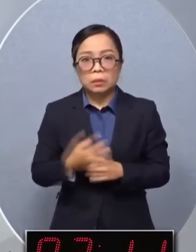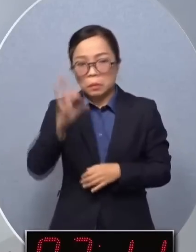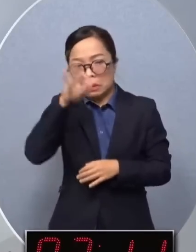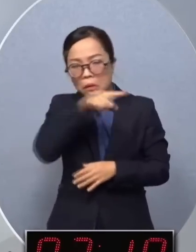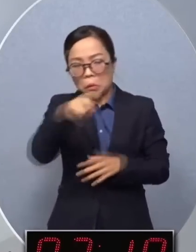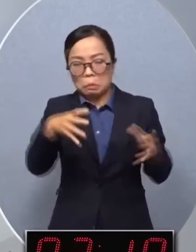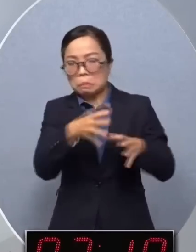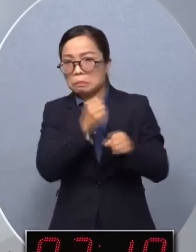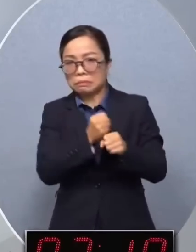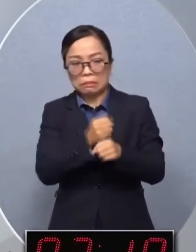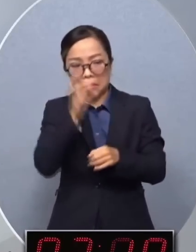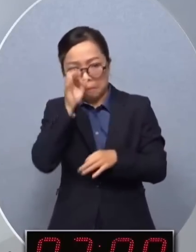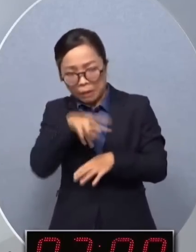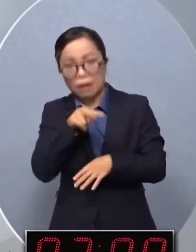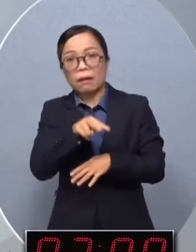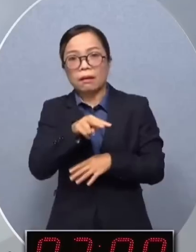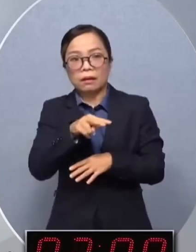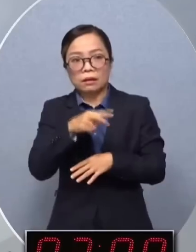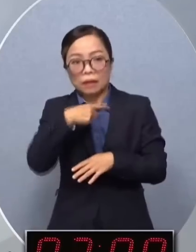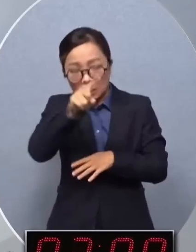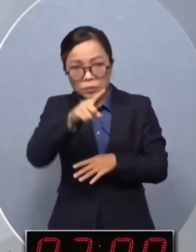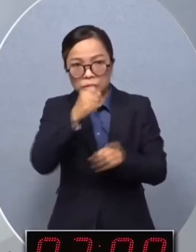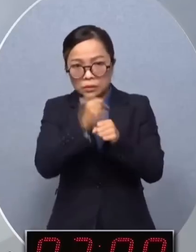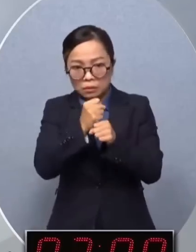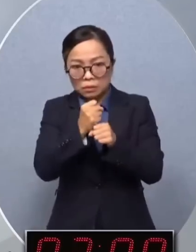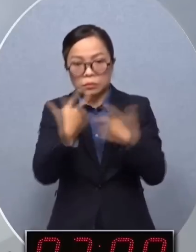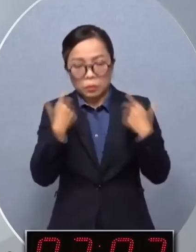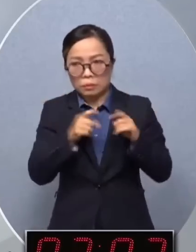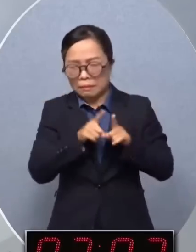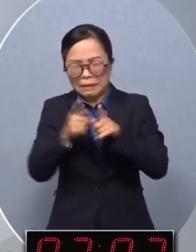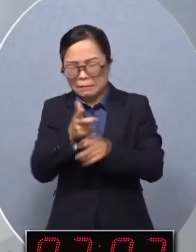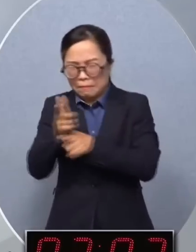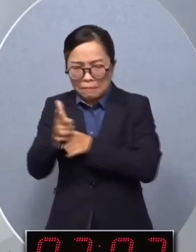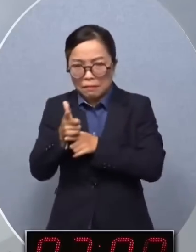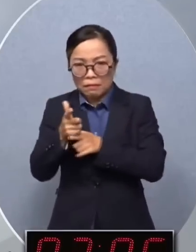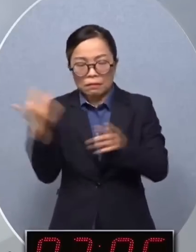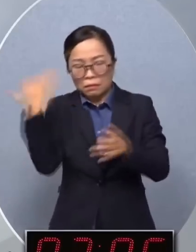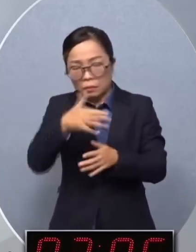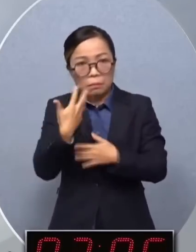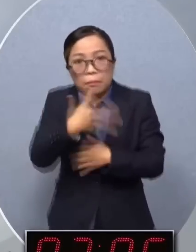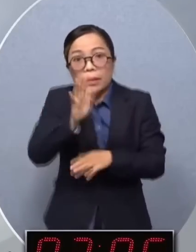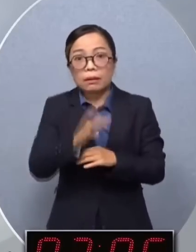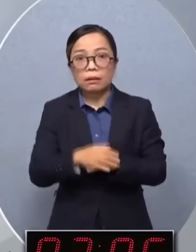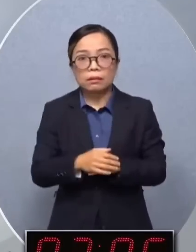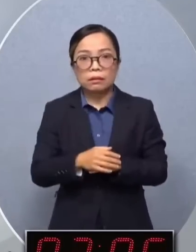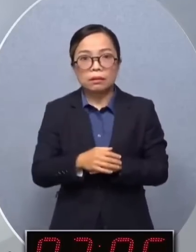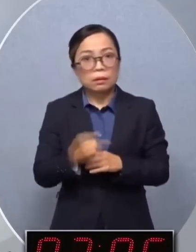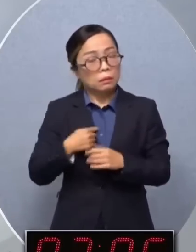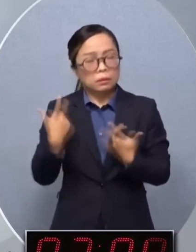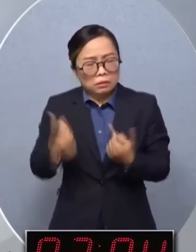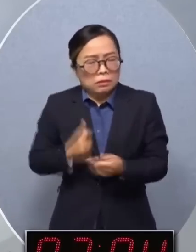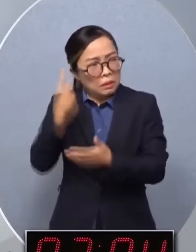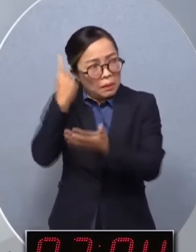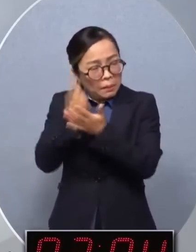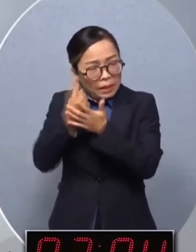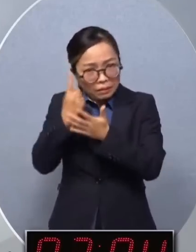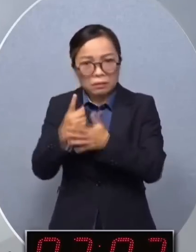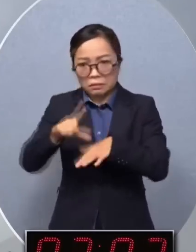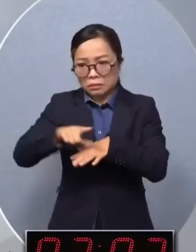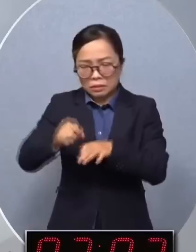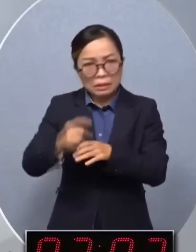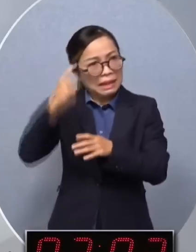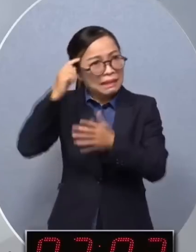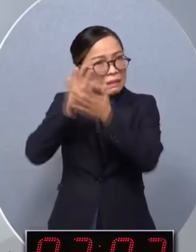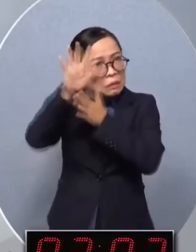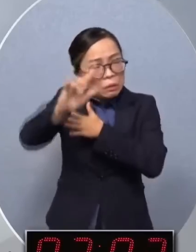看过我的同仁出去了，跟我站在一块走了。 我就是这样子每天活在当下，